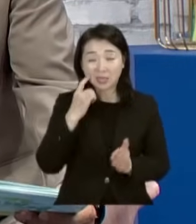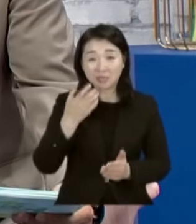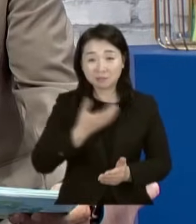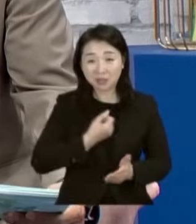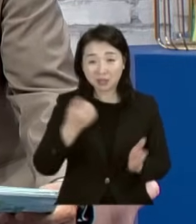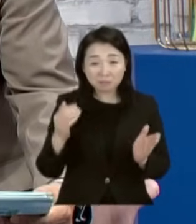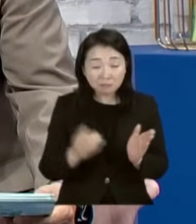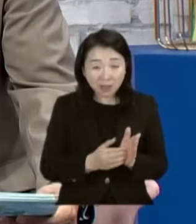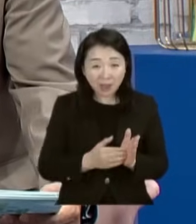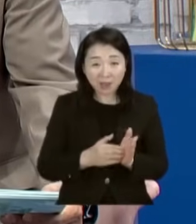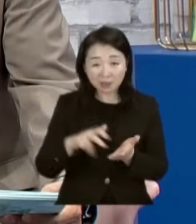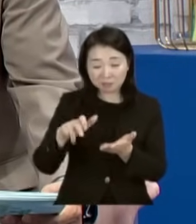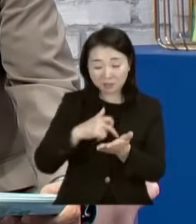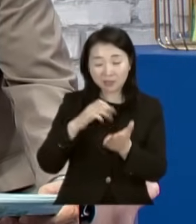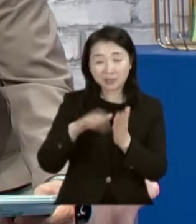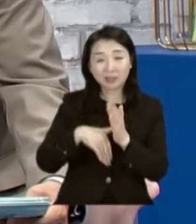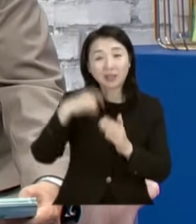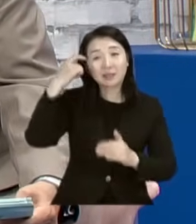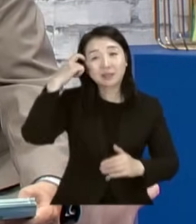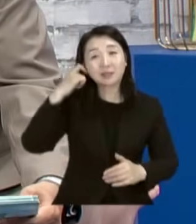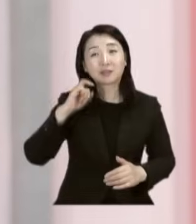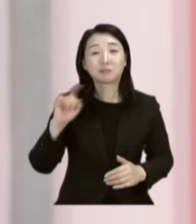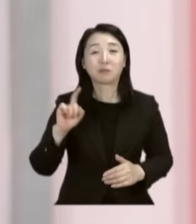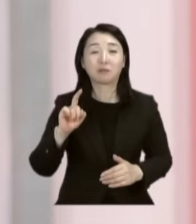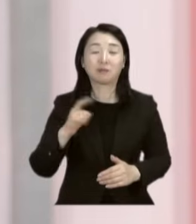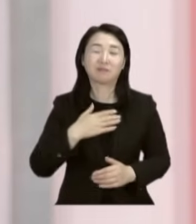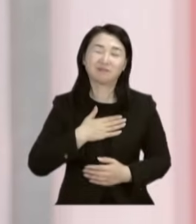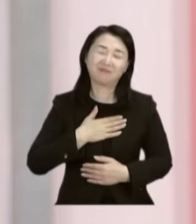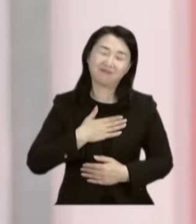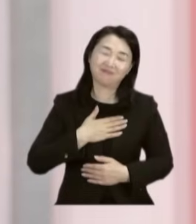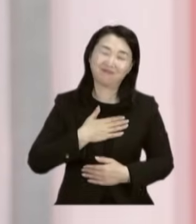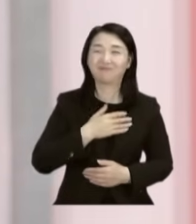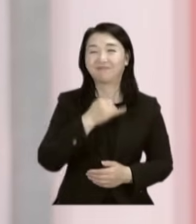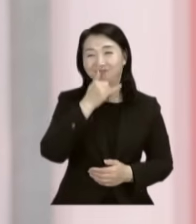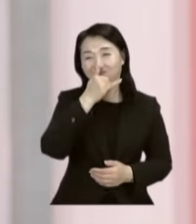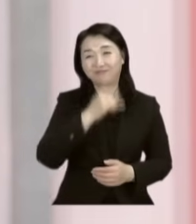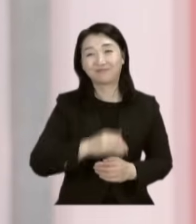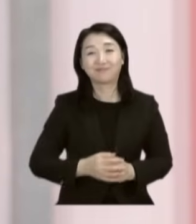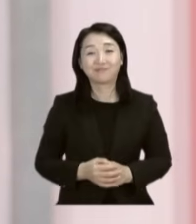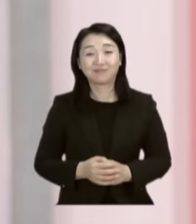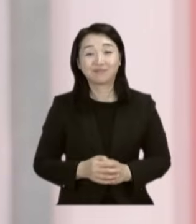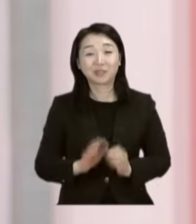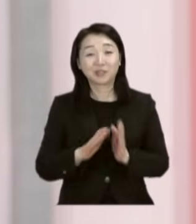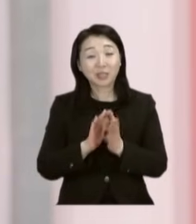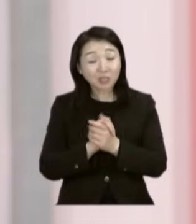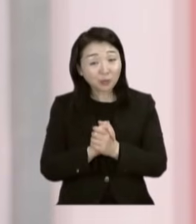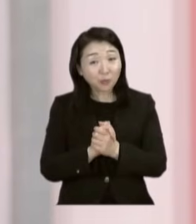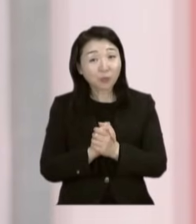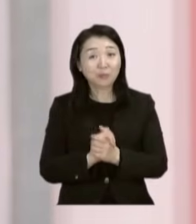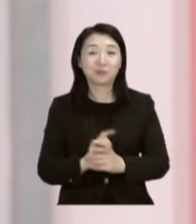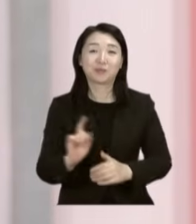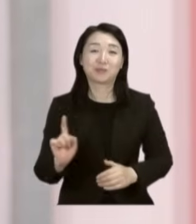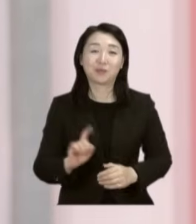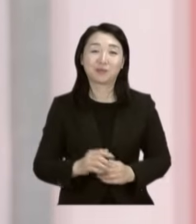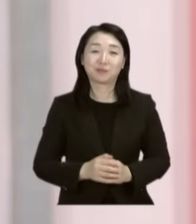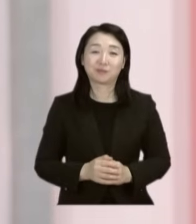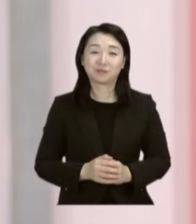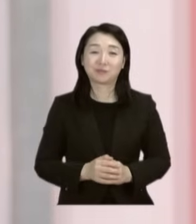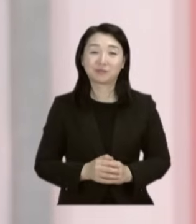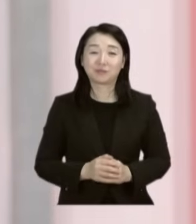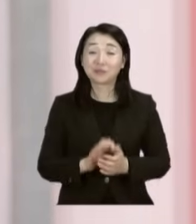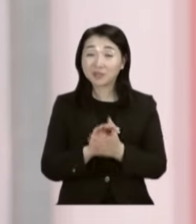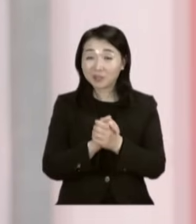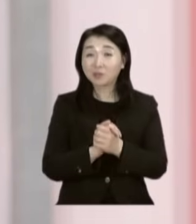결승다시보기라고 저기 카톡 받았을 때 어땠어요 아 찡했습니다 찡했어요 그때 기도하고 계셨어요